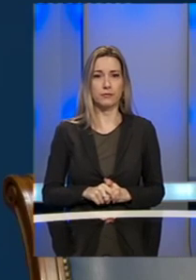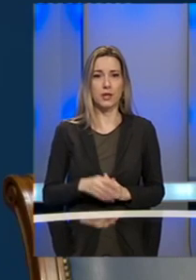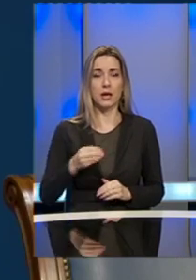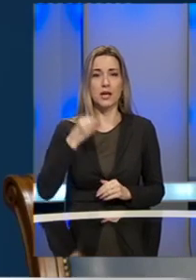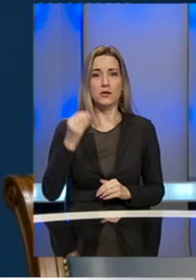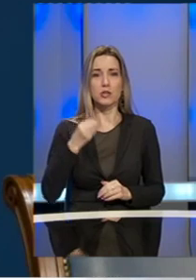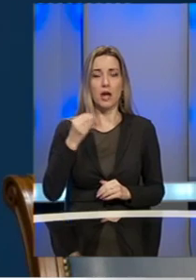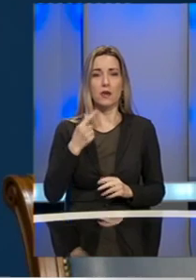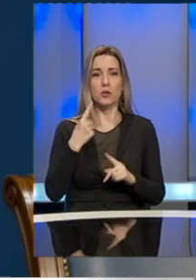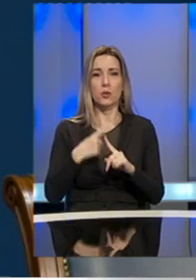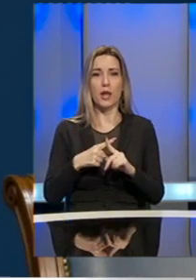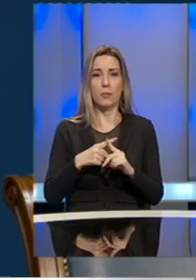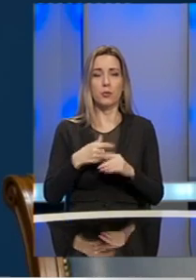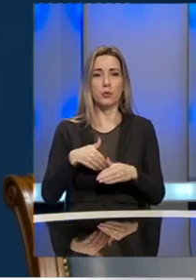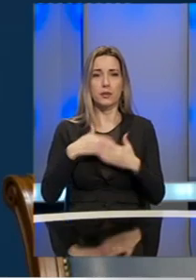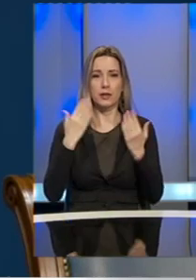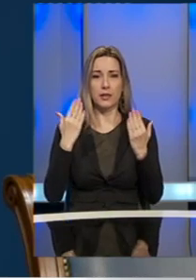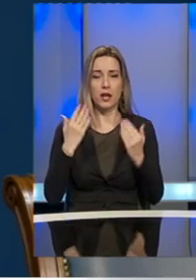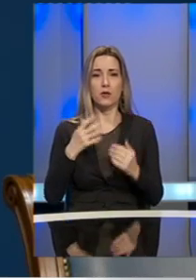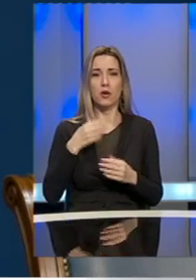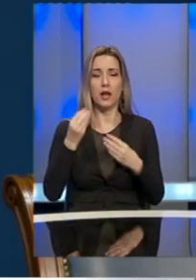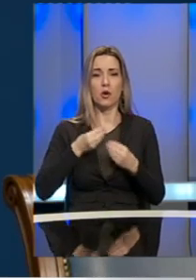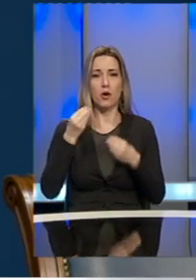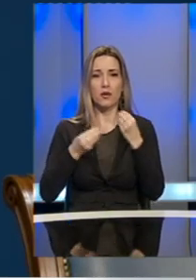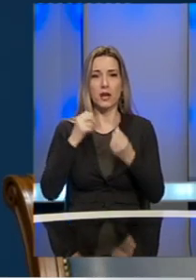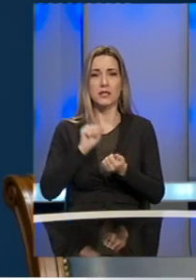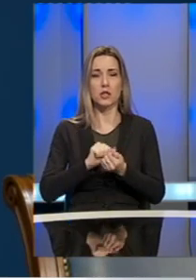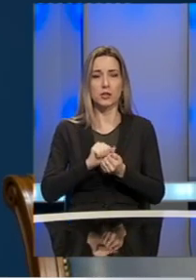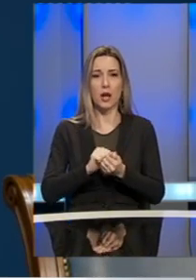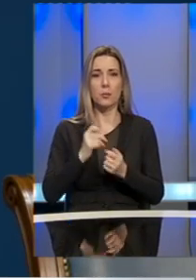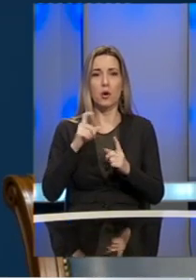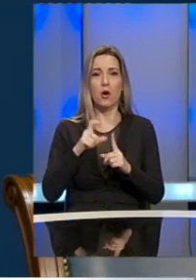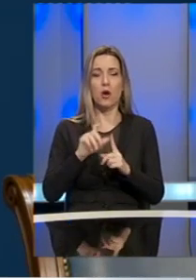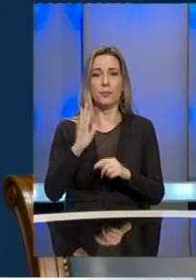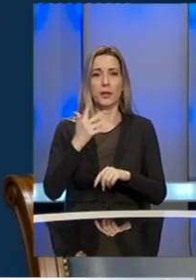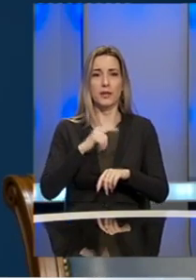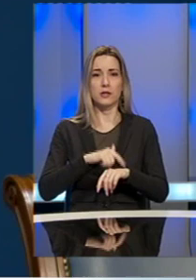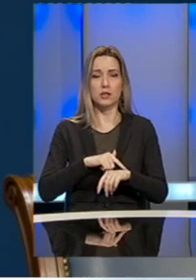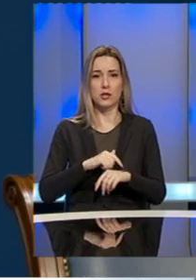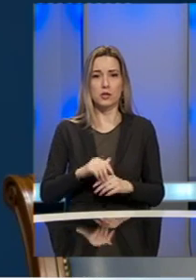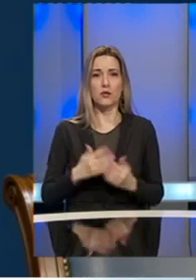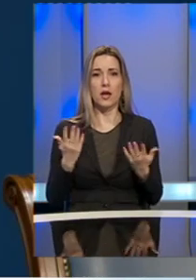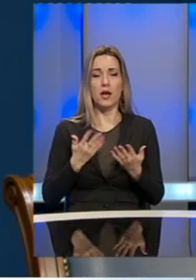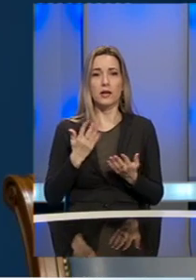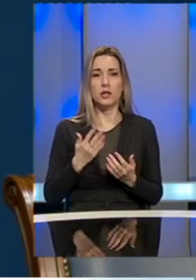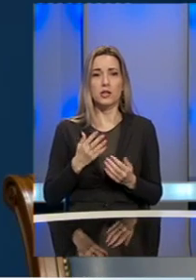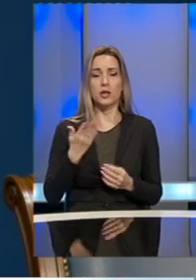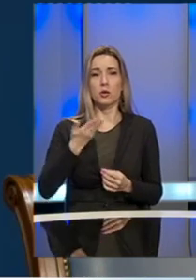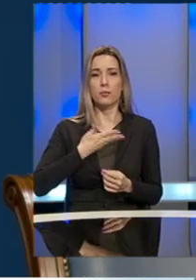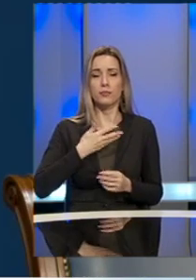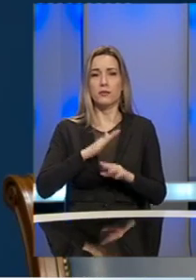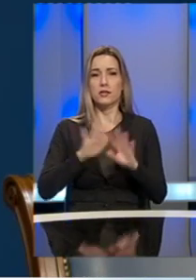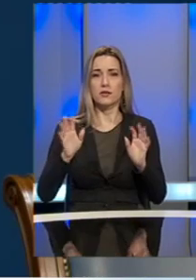Izveštavat ćemo jedanput dnevno na konferenciji za štampu od 15 časova, gdje ćete dobijati